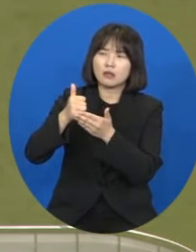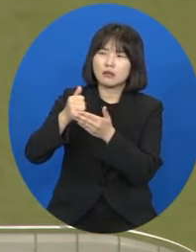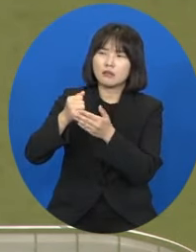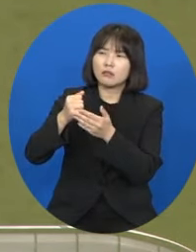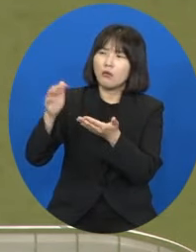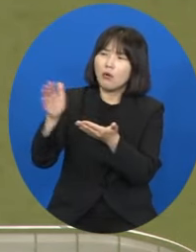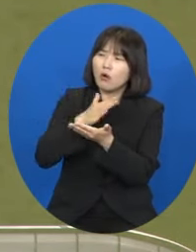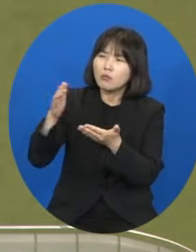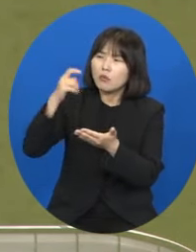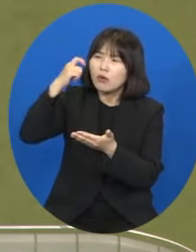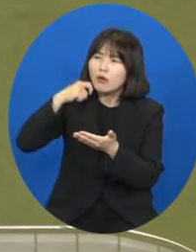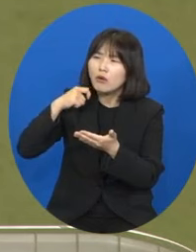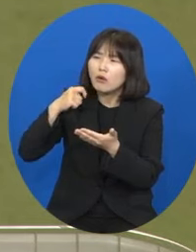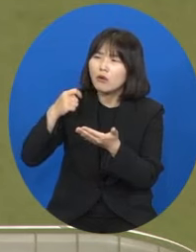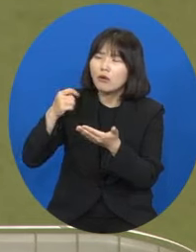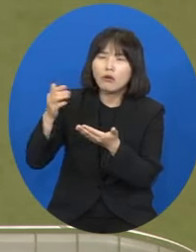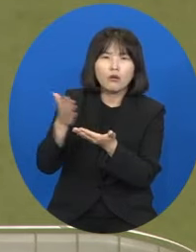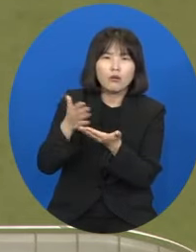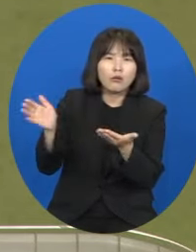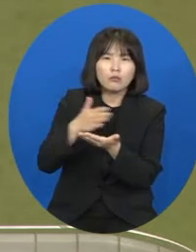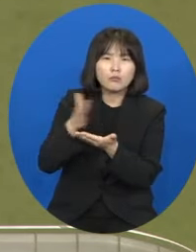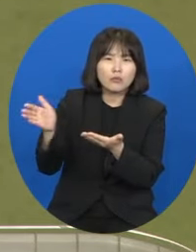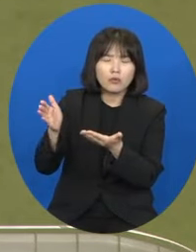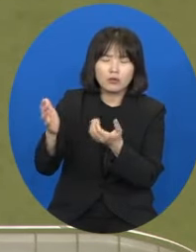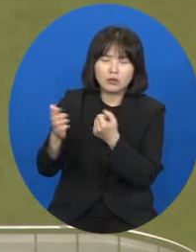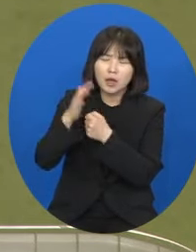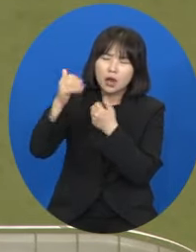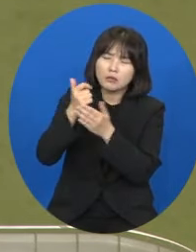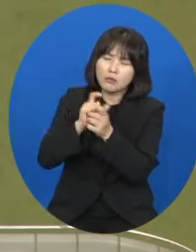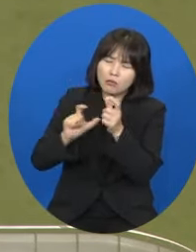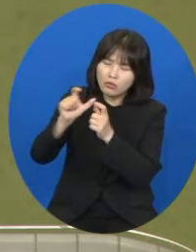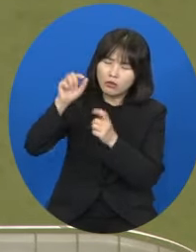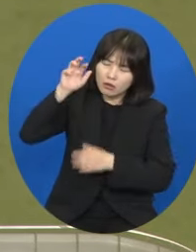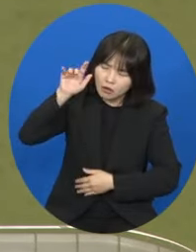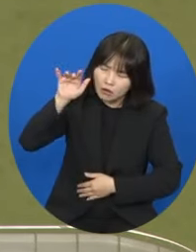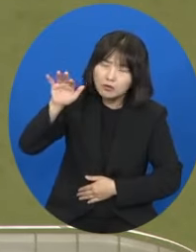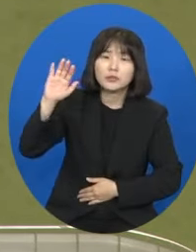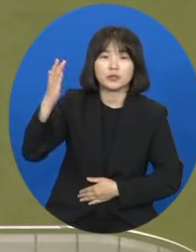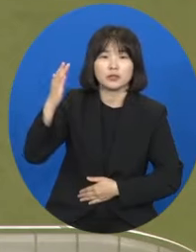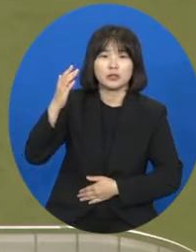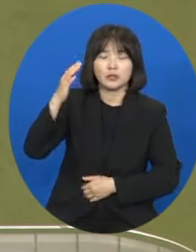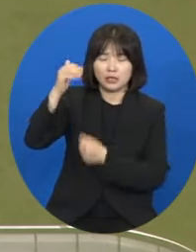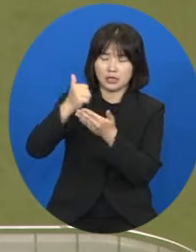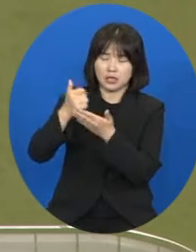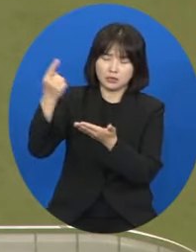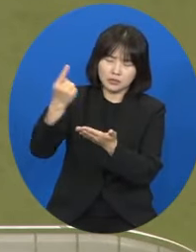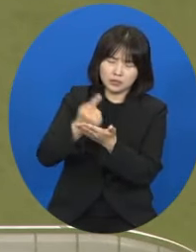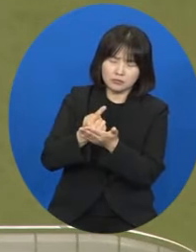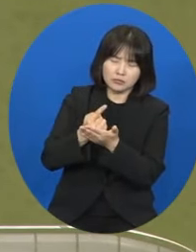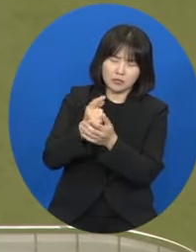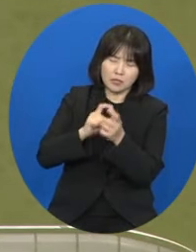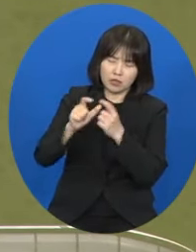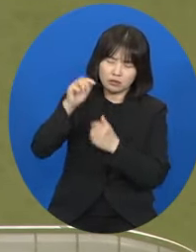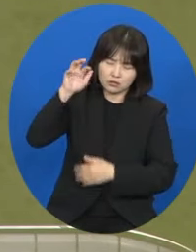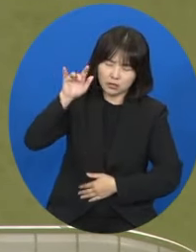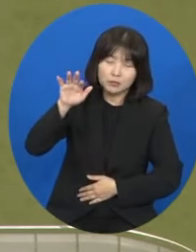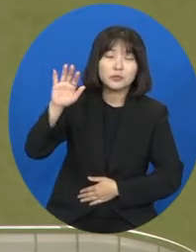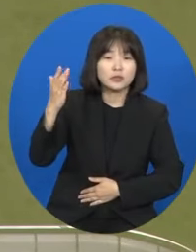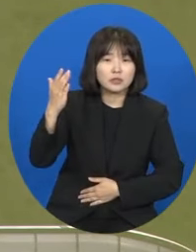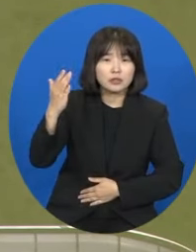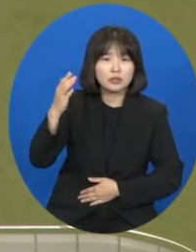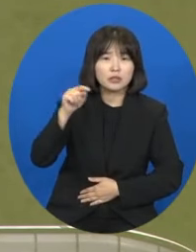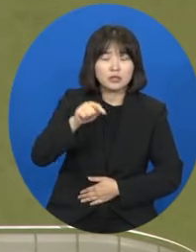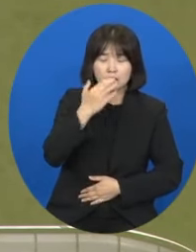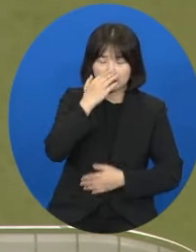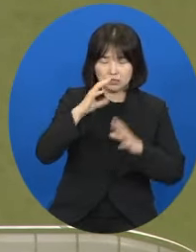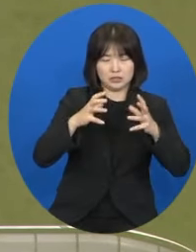보니 하나님을 더 갈망하게 됩니다. 하나님의 임재를 사모하게 되는 거예요. 이게 이스라엘 백성들의